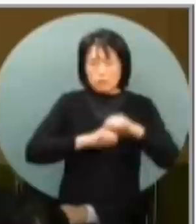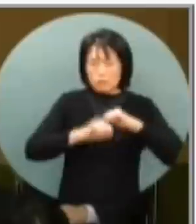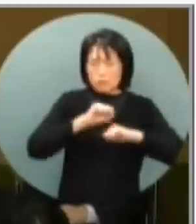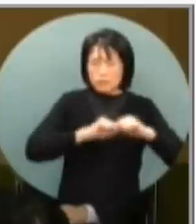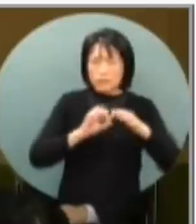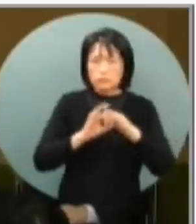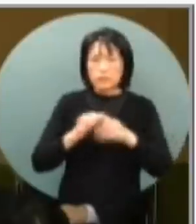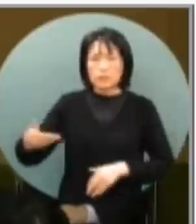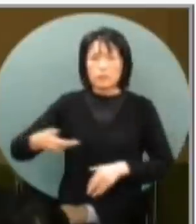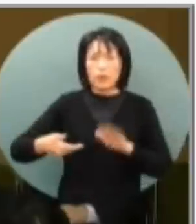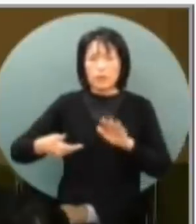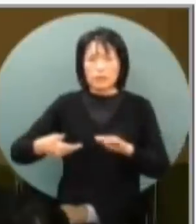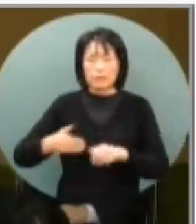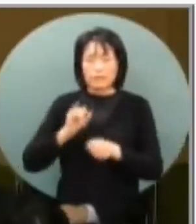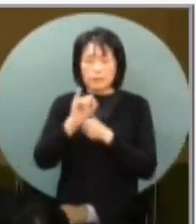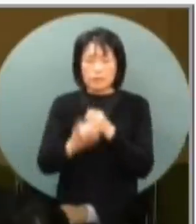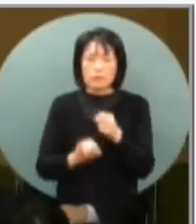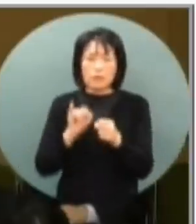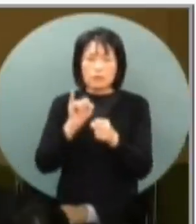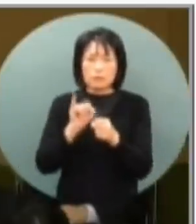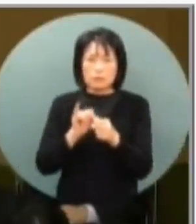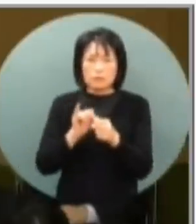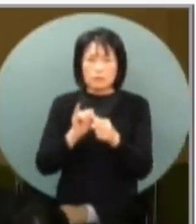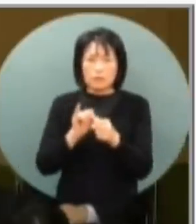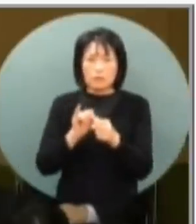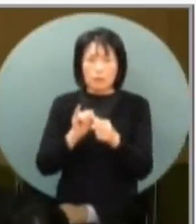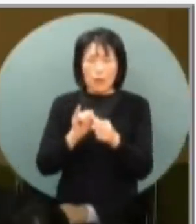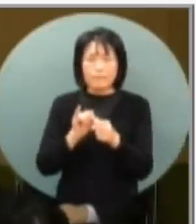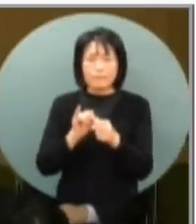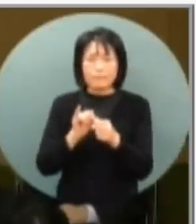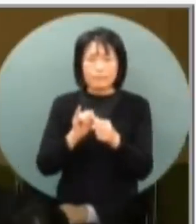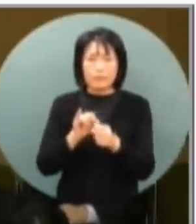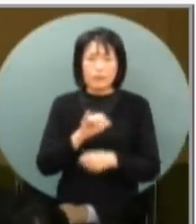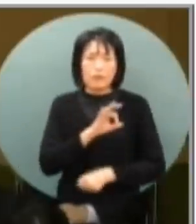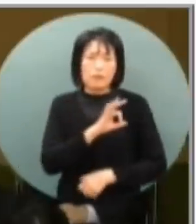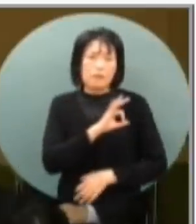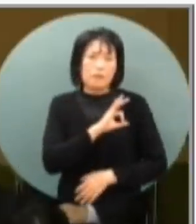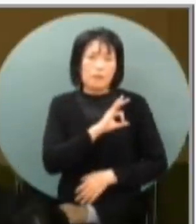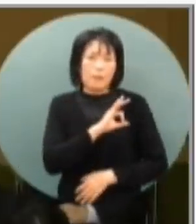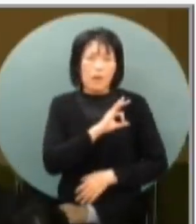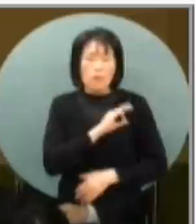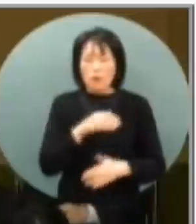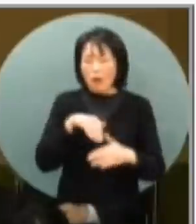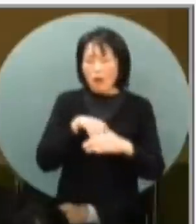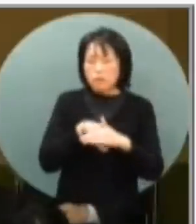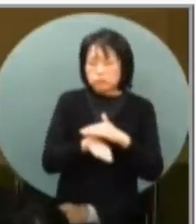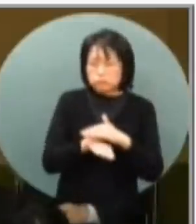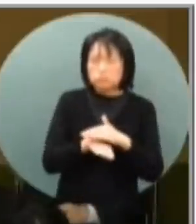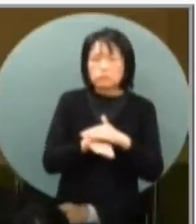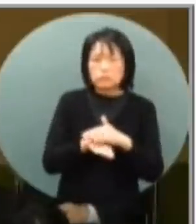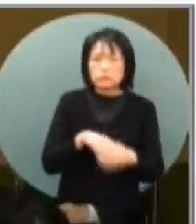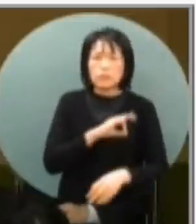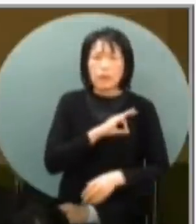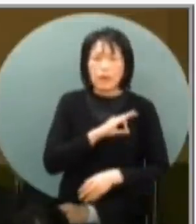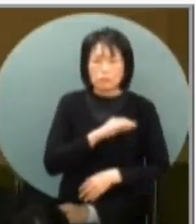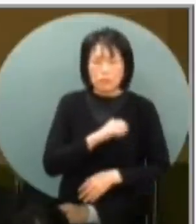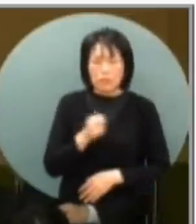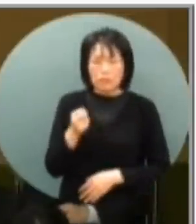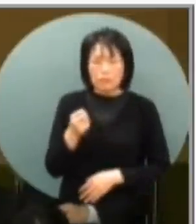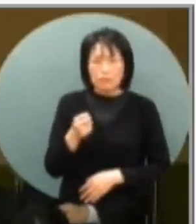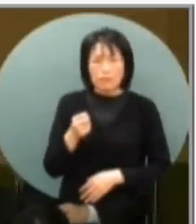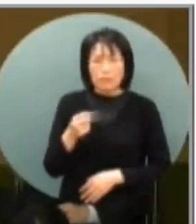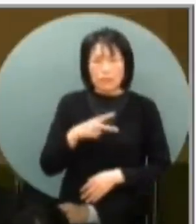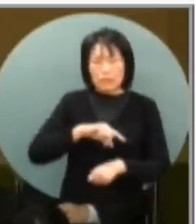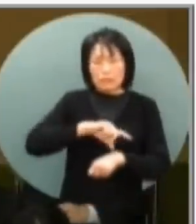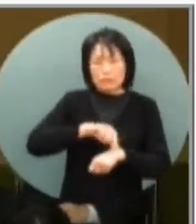ございました。インターネットは名前等を明かさなくてもよい匿名性といったこと、あるいは時間と場所に